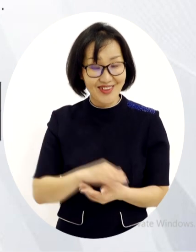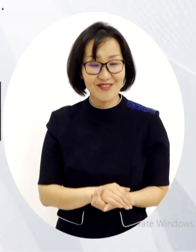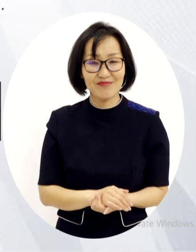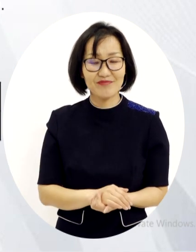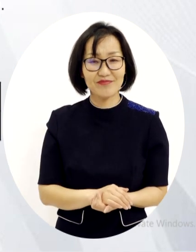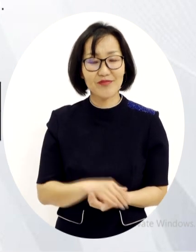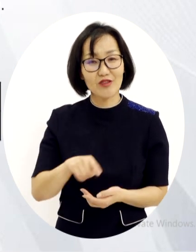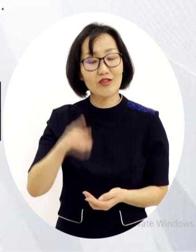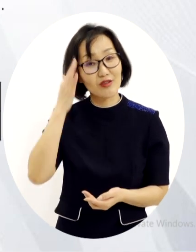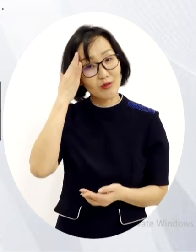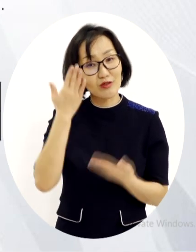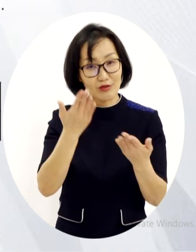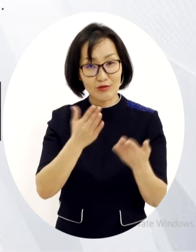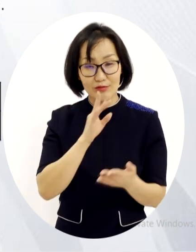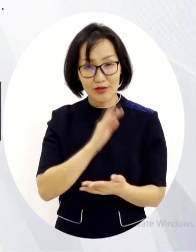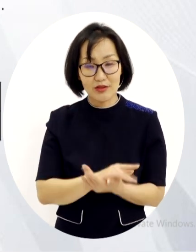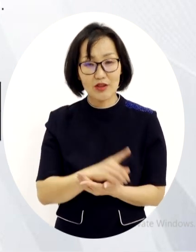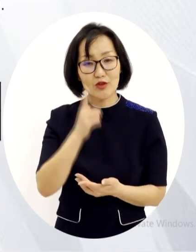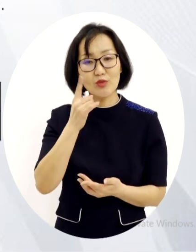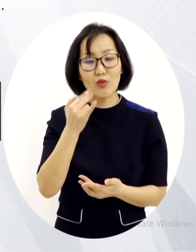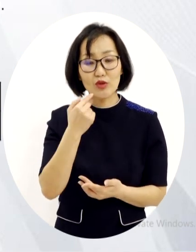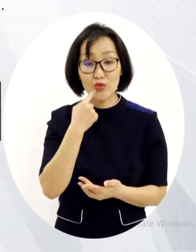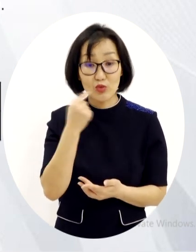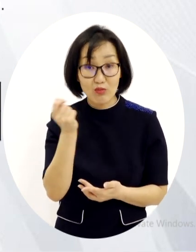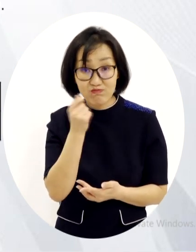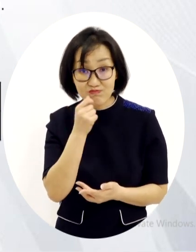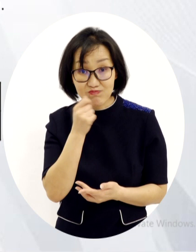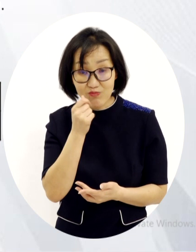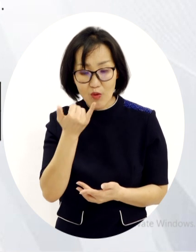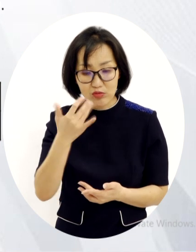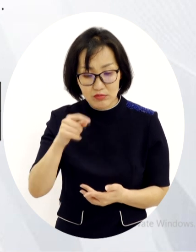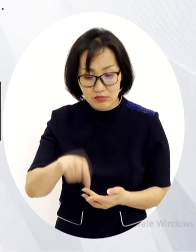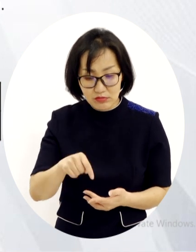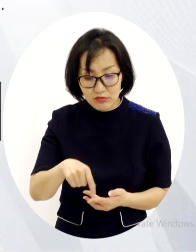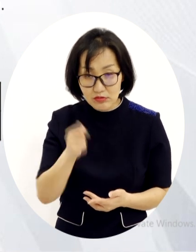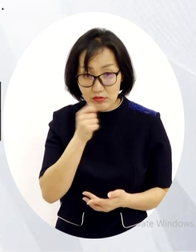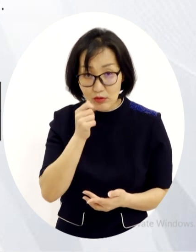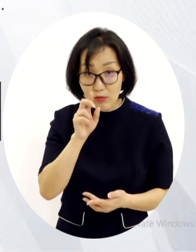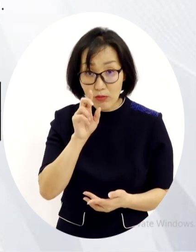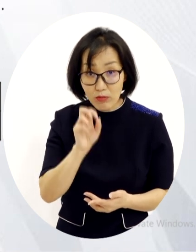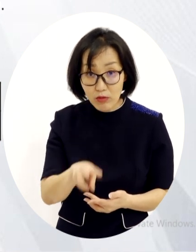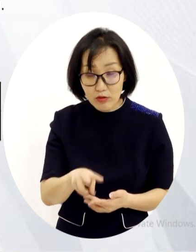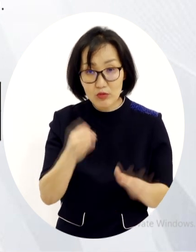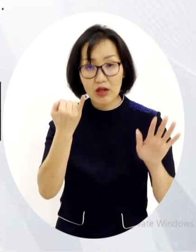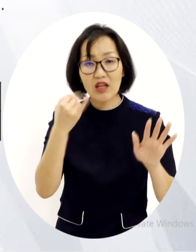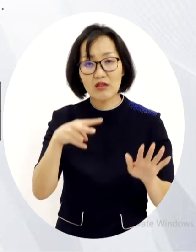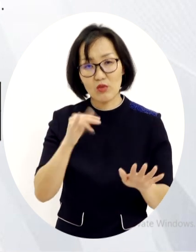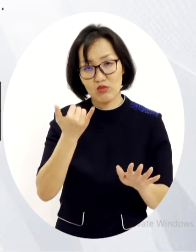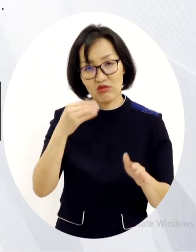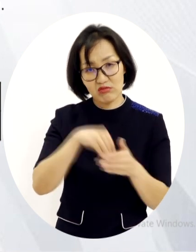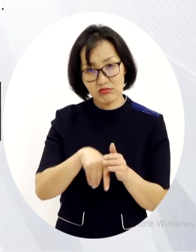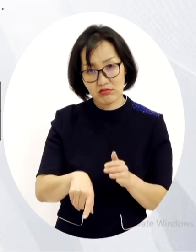За, бодлого бодъё бүгдээрээ. Хүү нэг удаа шүдэ угаахдаа усаа гойжуулаад угаах юм бол 6 литр ус